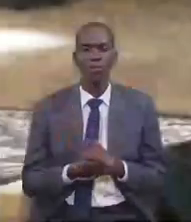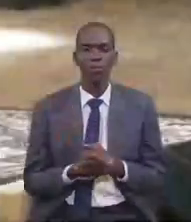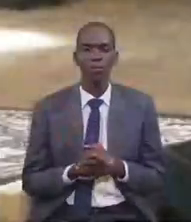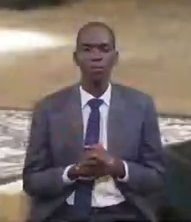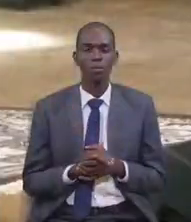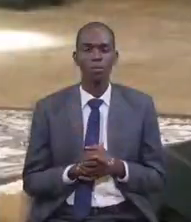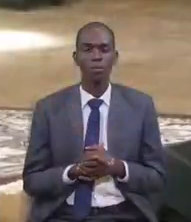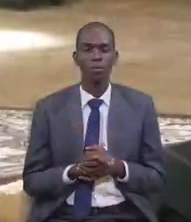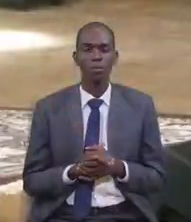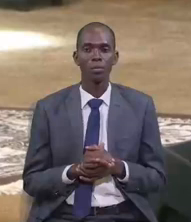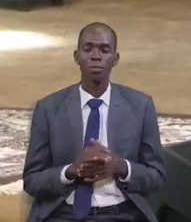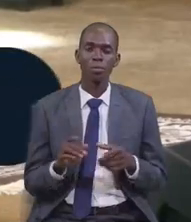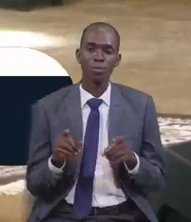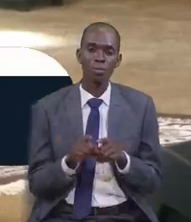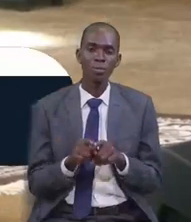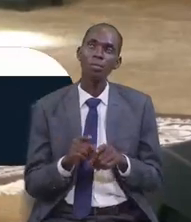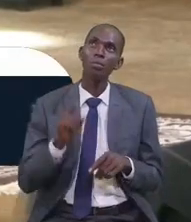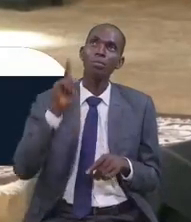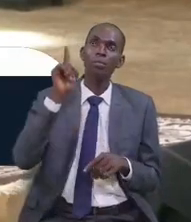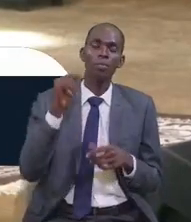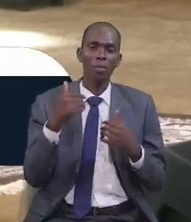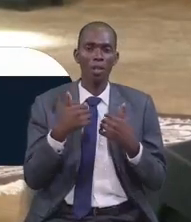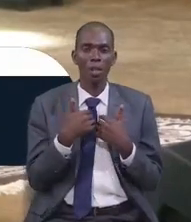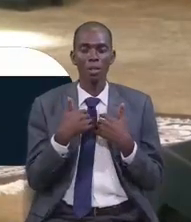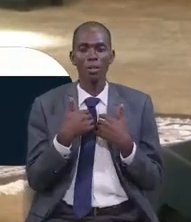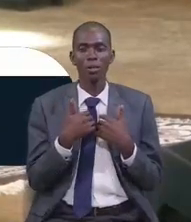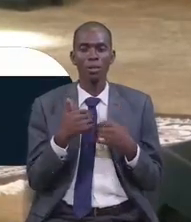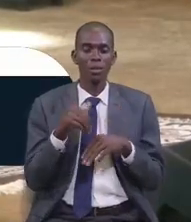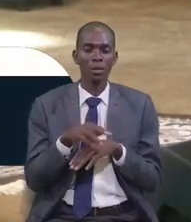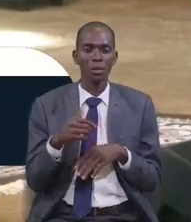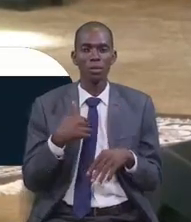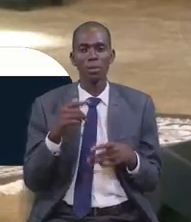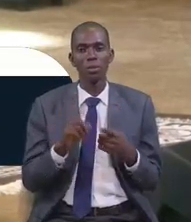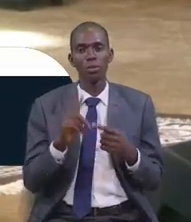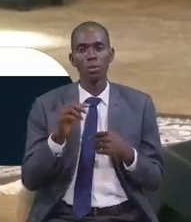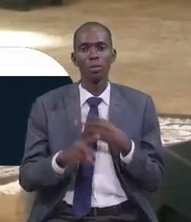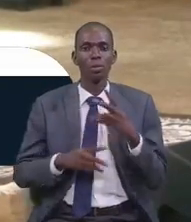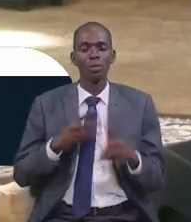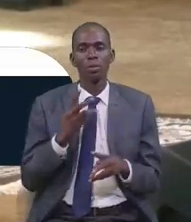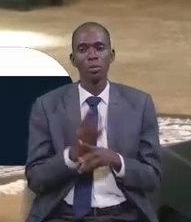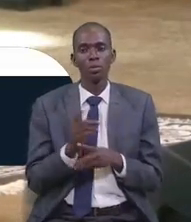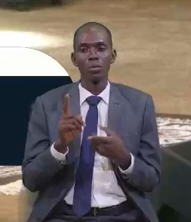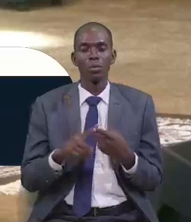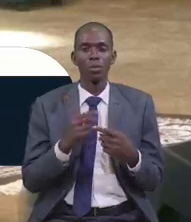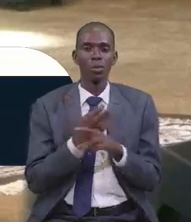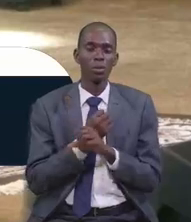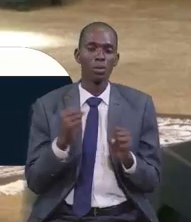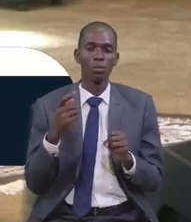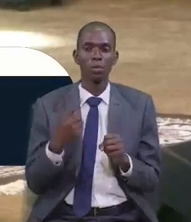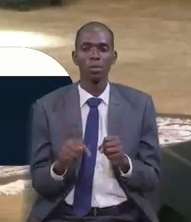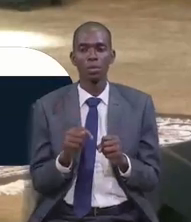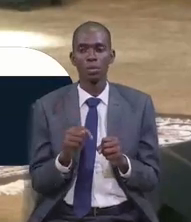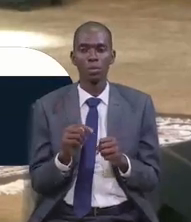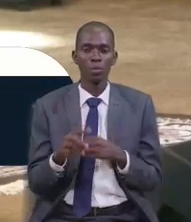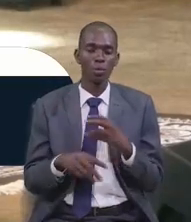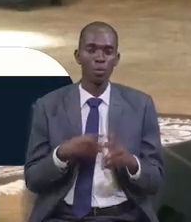Comme tu m'as envoyé dans le monde, je les ai pour racheter le monde, pour sauver le